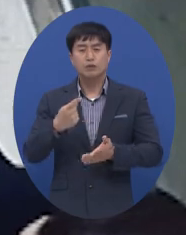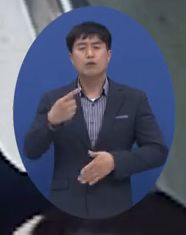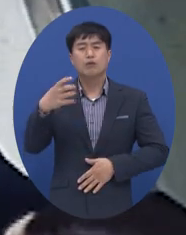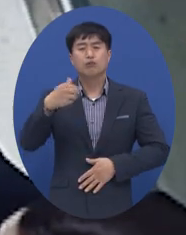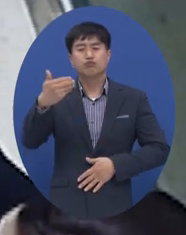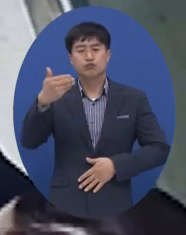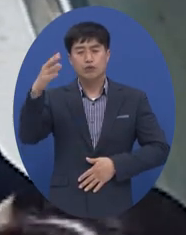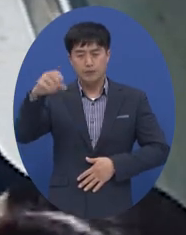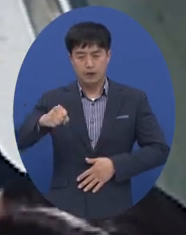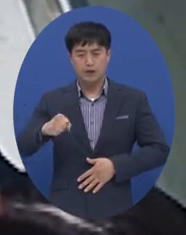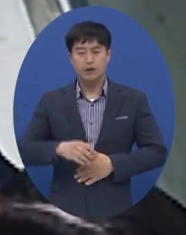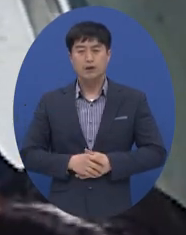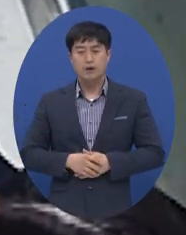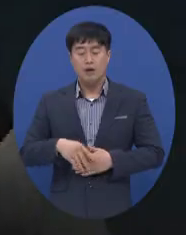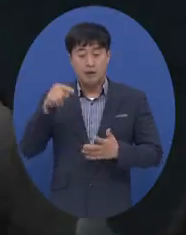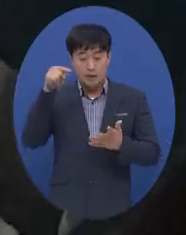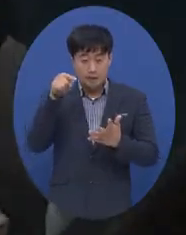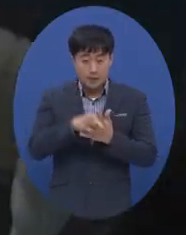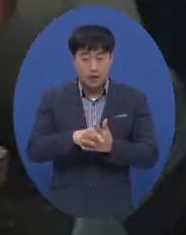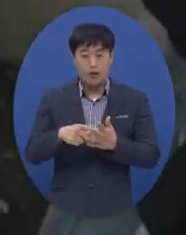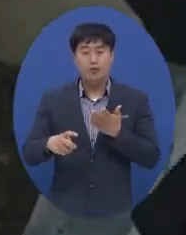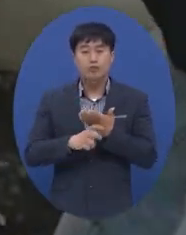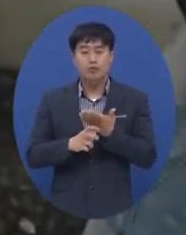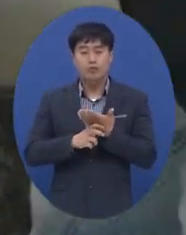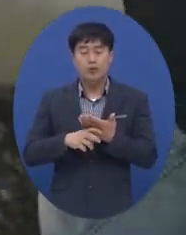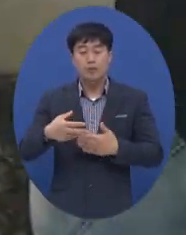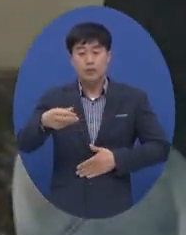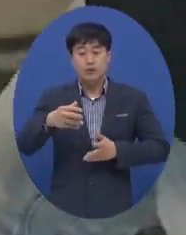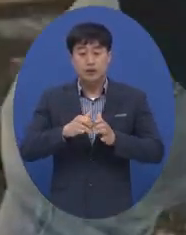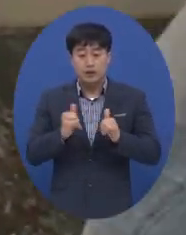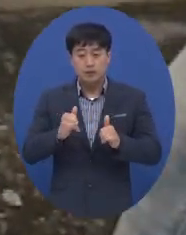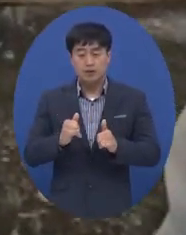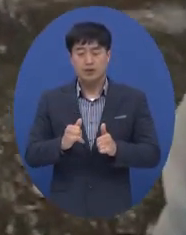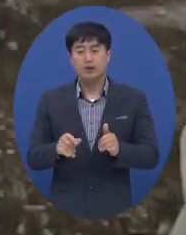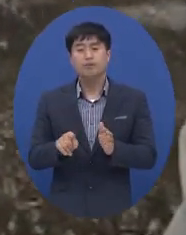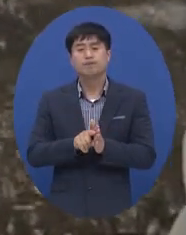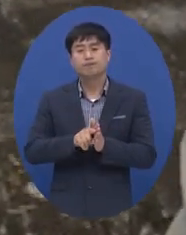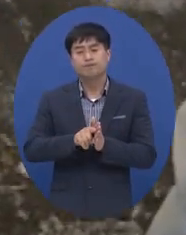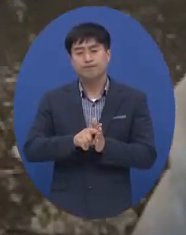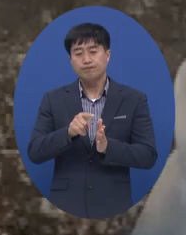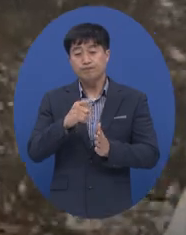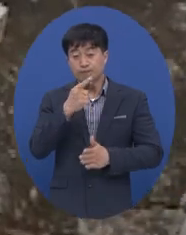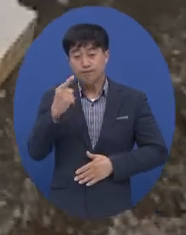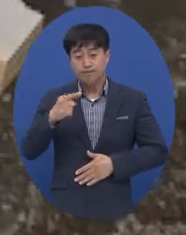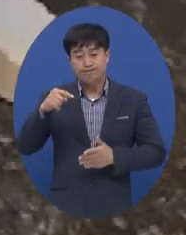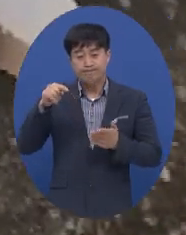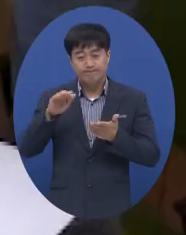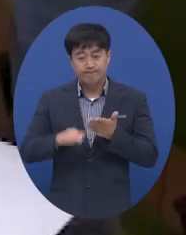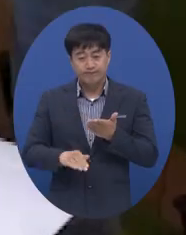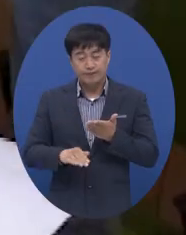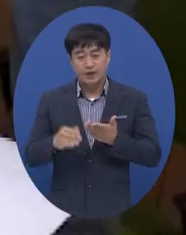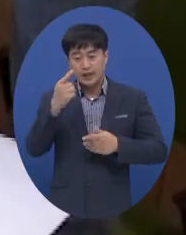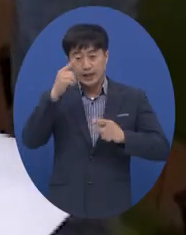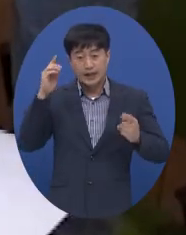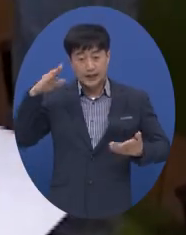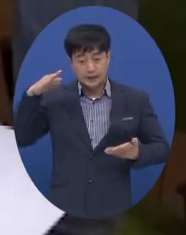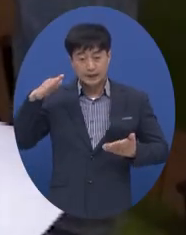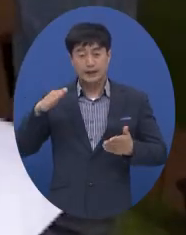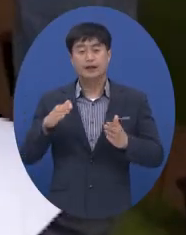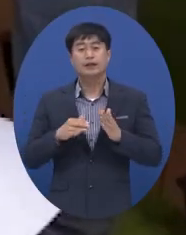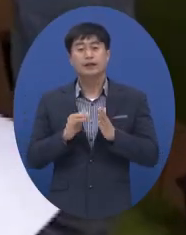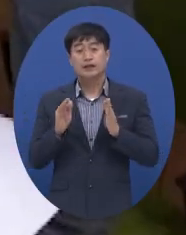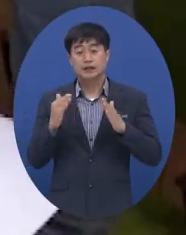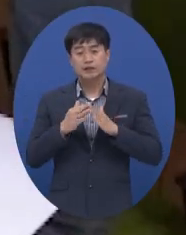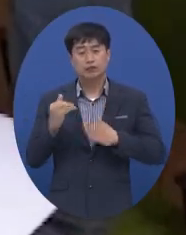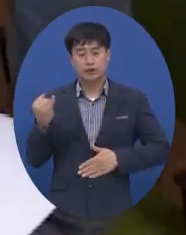규모는 1억 9천여만 원에 달합니다. 적발된 불법 대부업자들은 주로 신용이 낮아 제도권 금융을 쓸수 없는 대학생과 가정주부